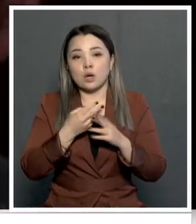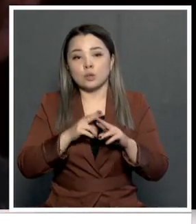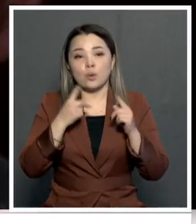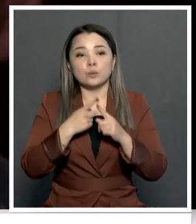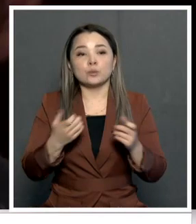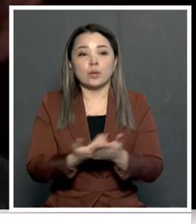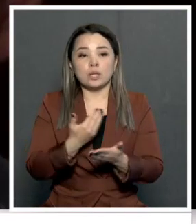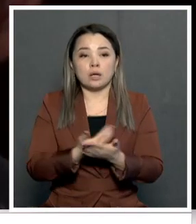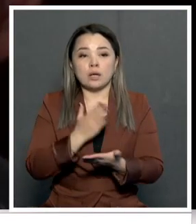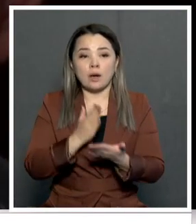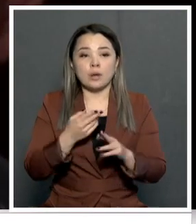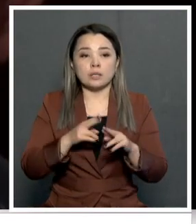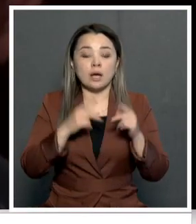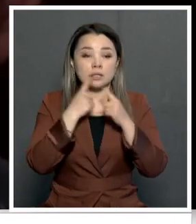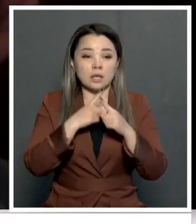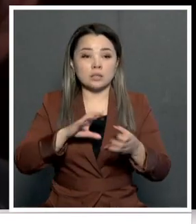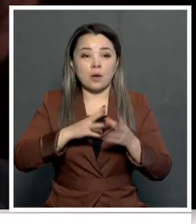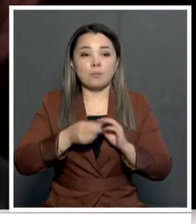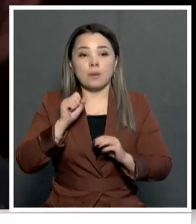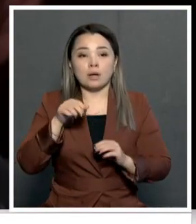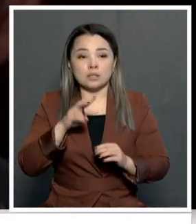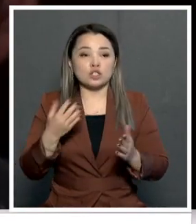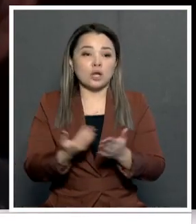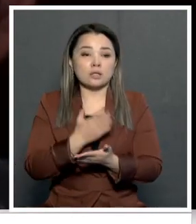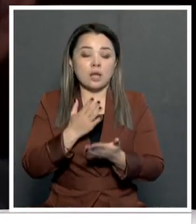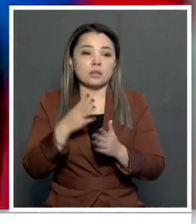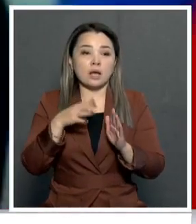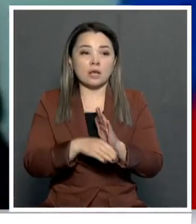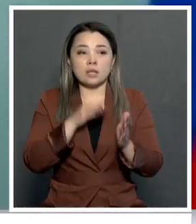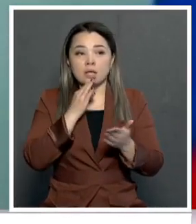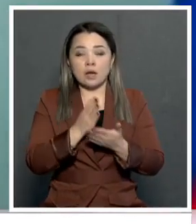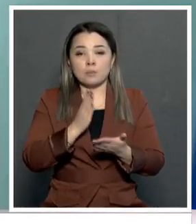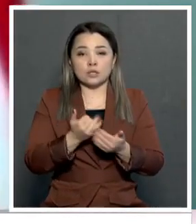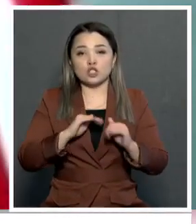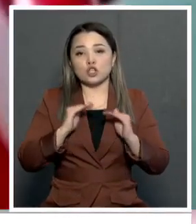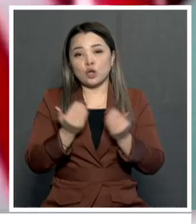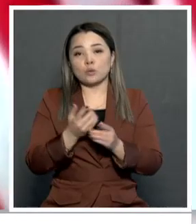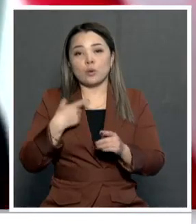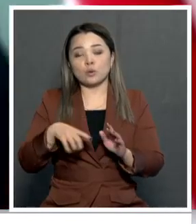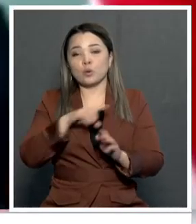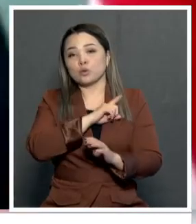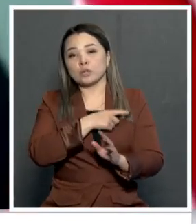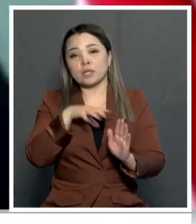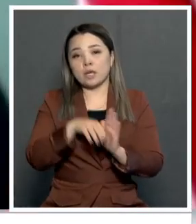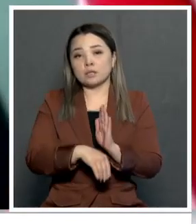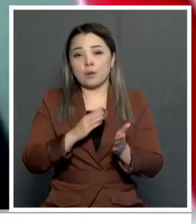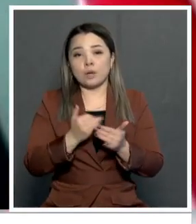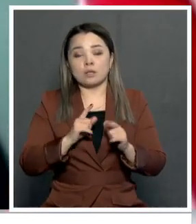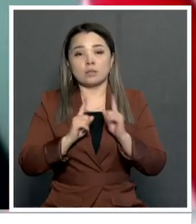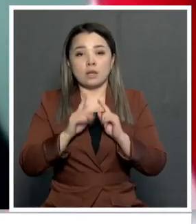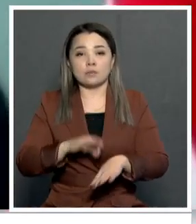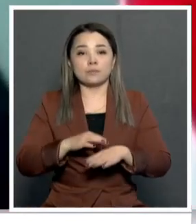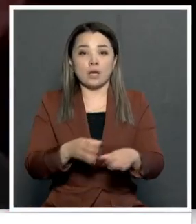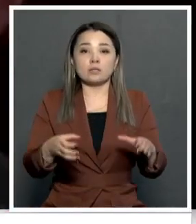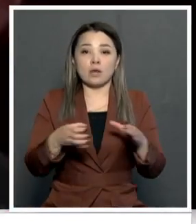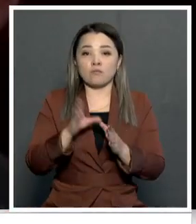берген сұхбатында айтты. Болжамдарға қарағанда Байден жаңа санкцияны меңзеп отыр. Ол шектеулер бүгін өз күшіне енеді. Кеңейтілген сауда санкциясына